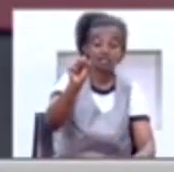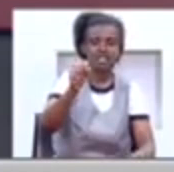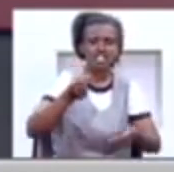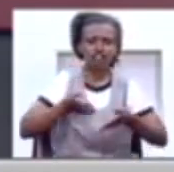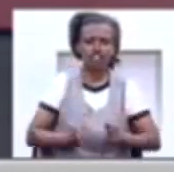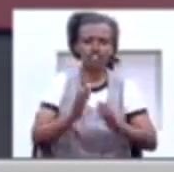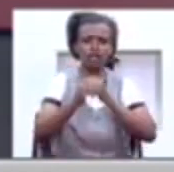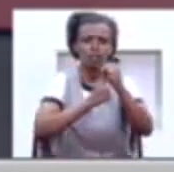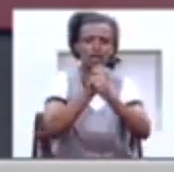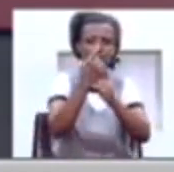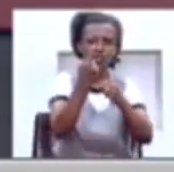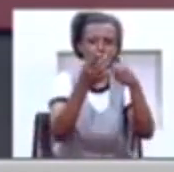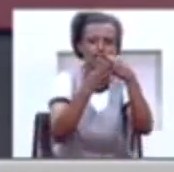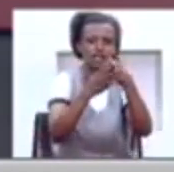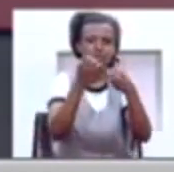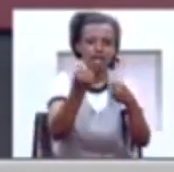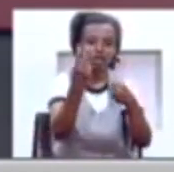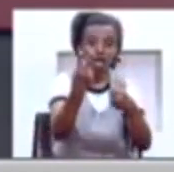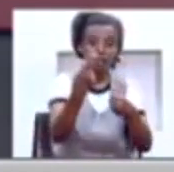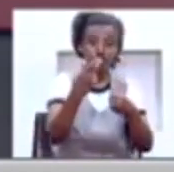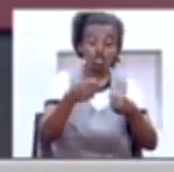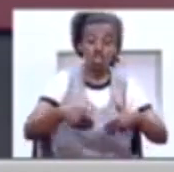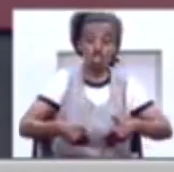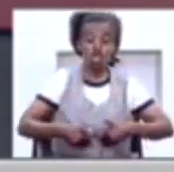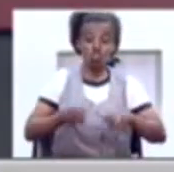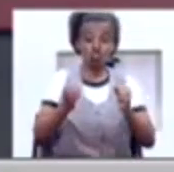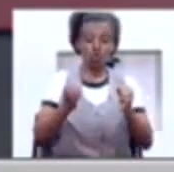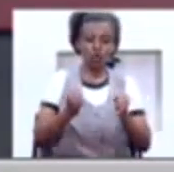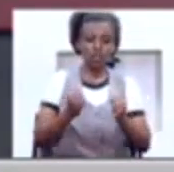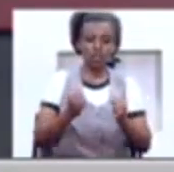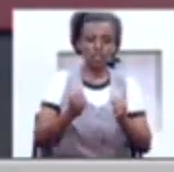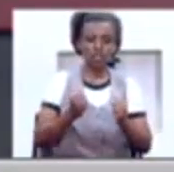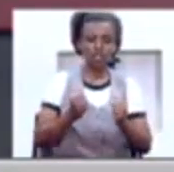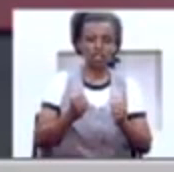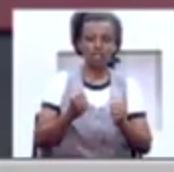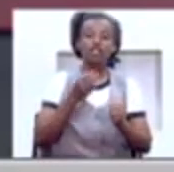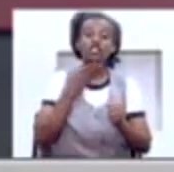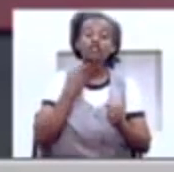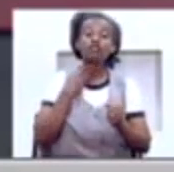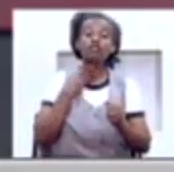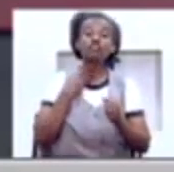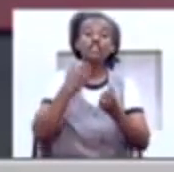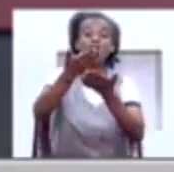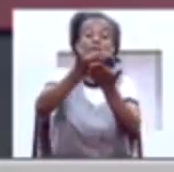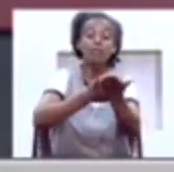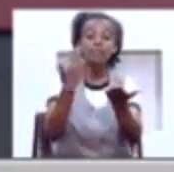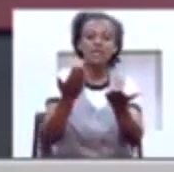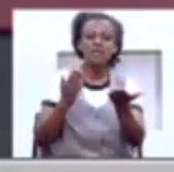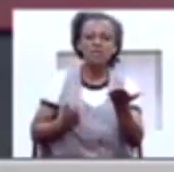mwaka w'1952 uwo musore arifuza attestation y'imimerere myiza